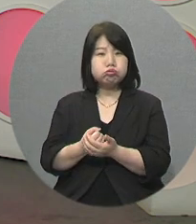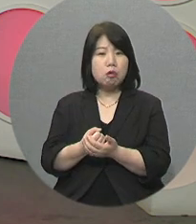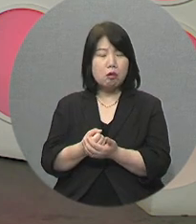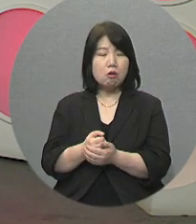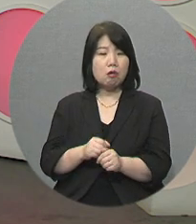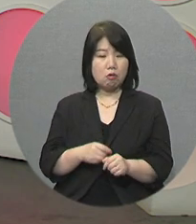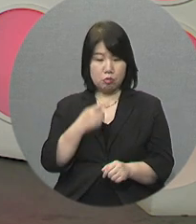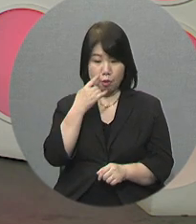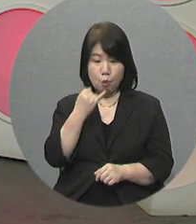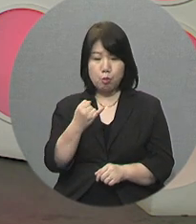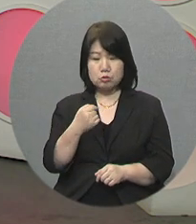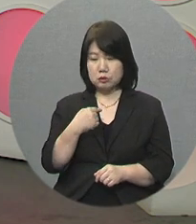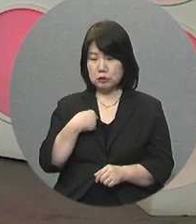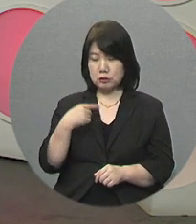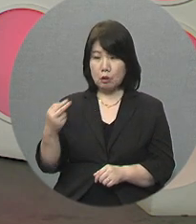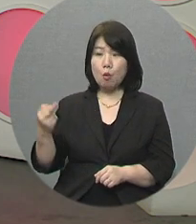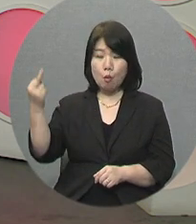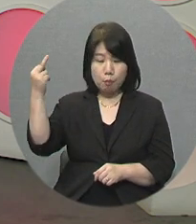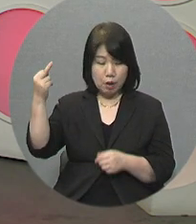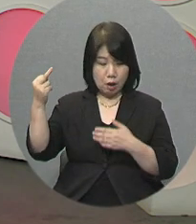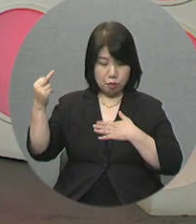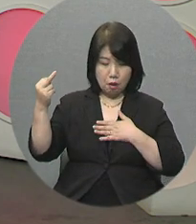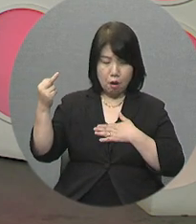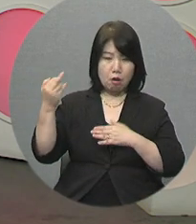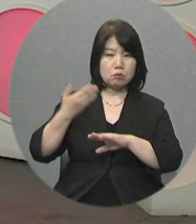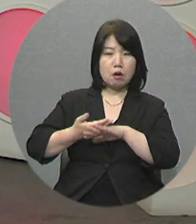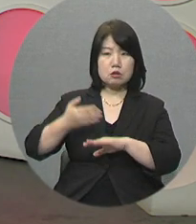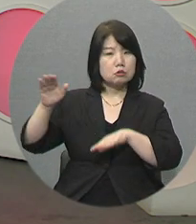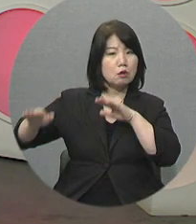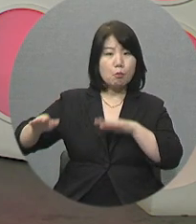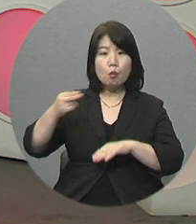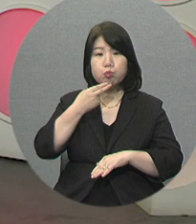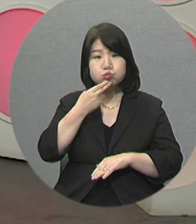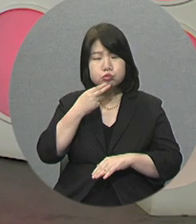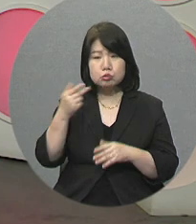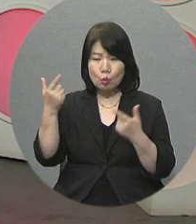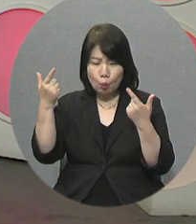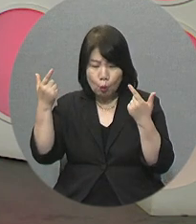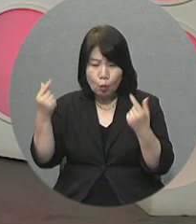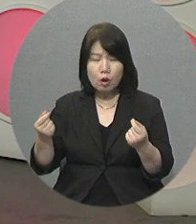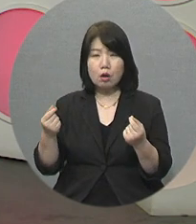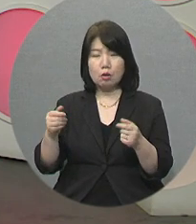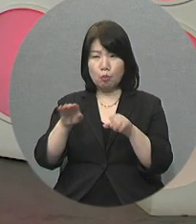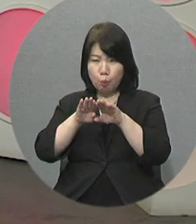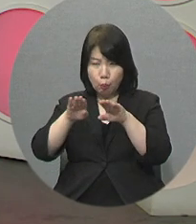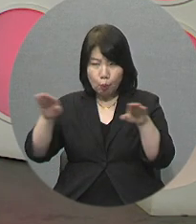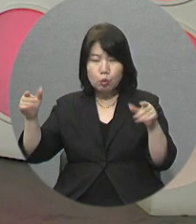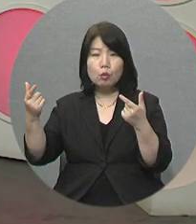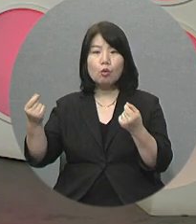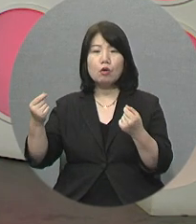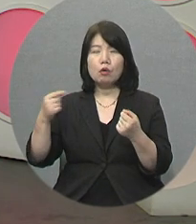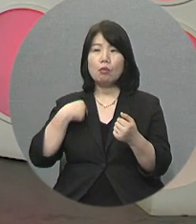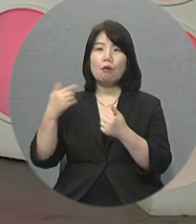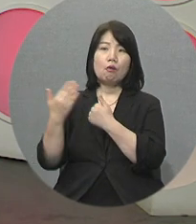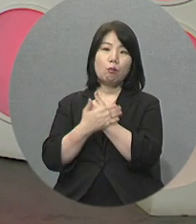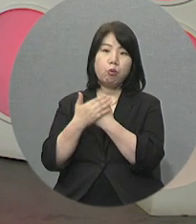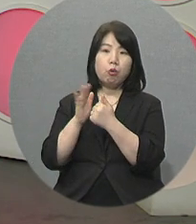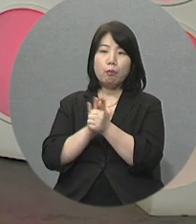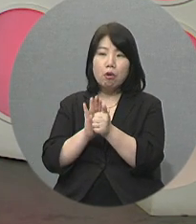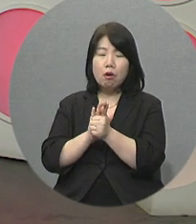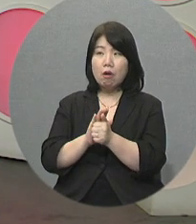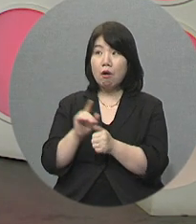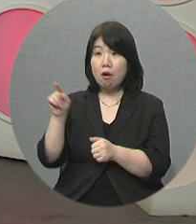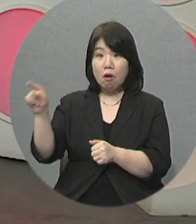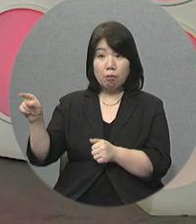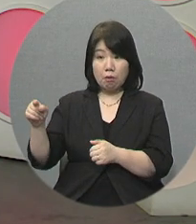어머니는 한 번도 오빠를 나와 다르게 대하지 않았기에 충격이 컸던